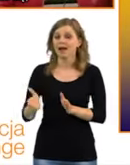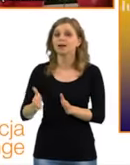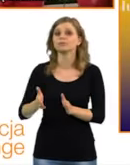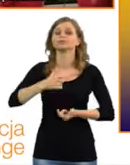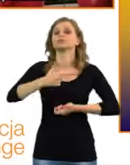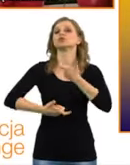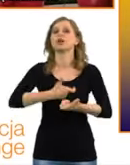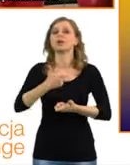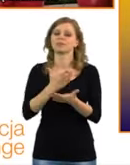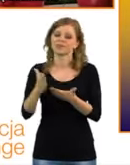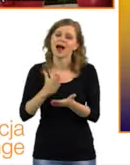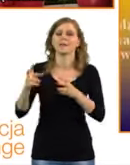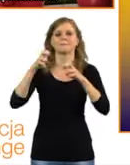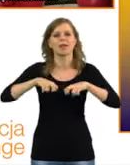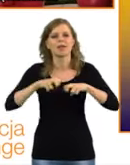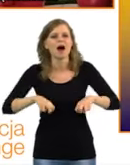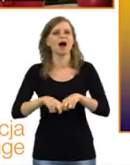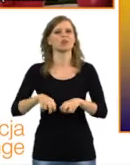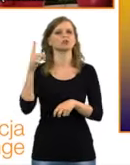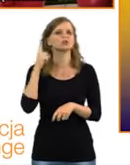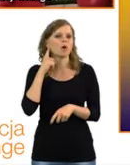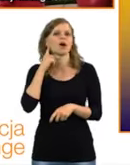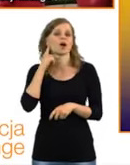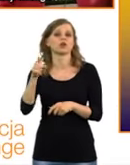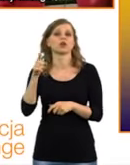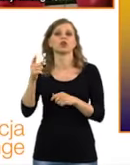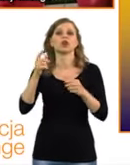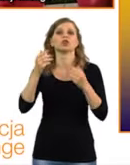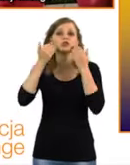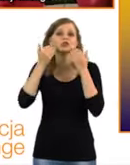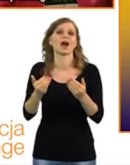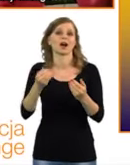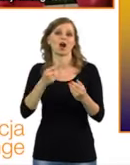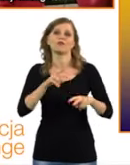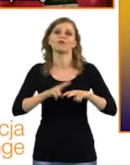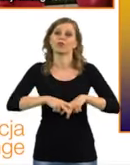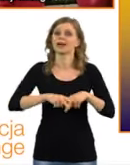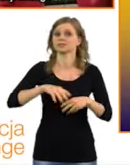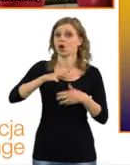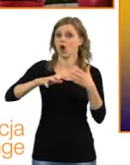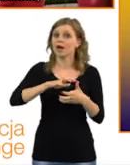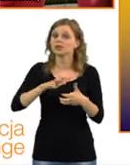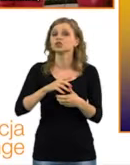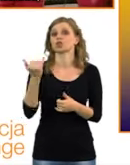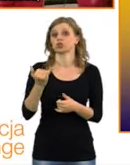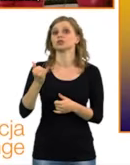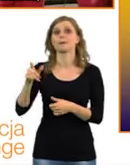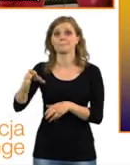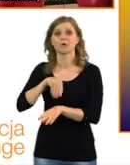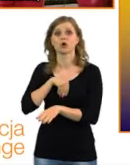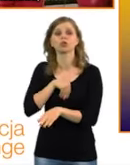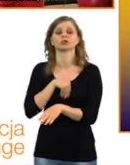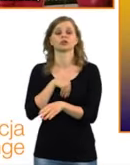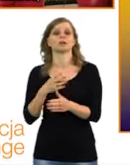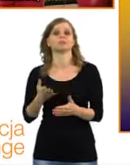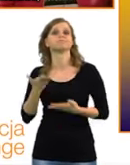zostało przeprowadzone dalsze badania i dzięki Fundacji Orange mogły dzieci